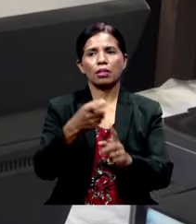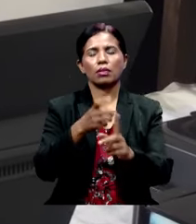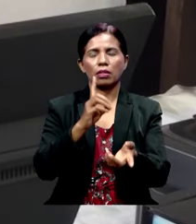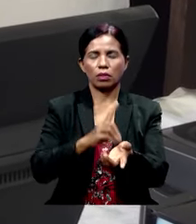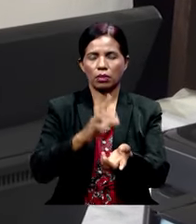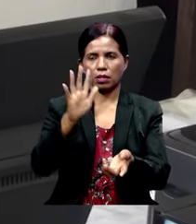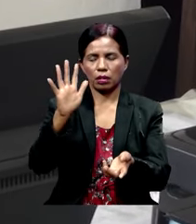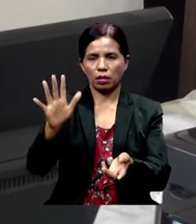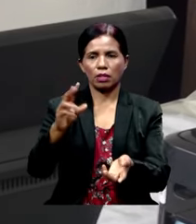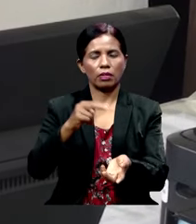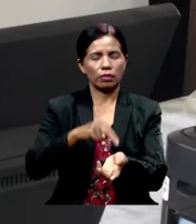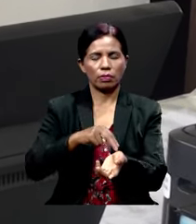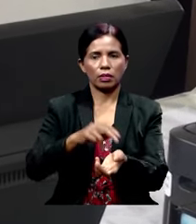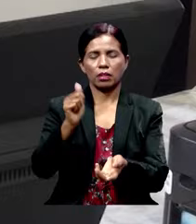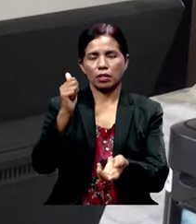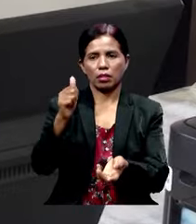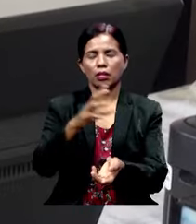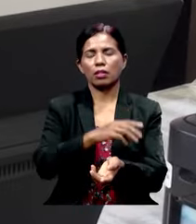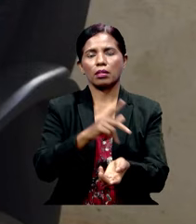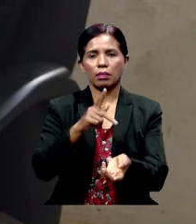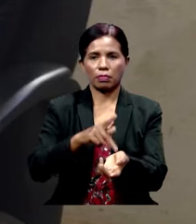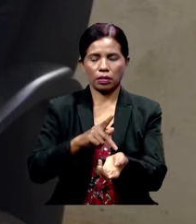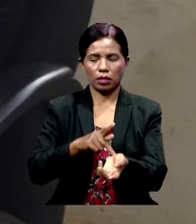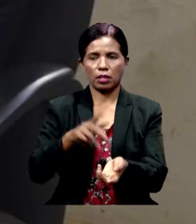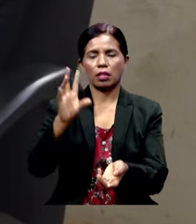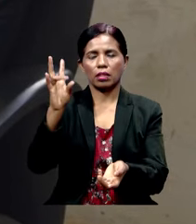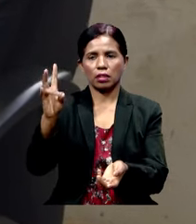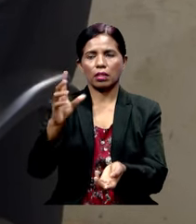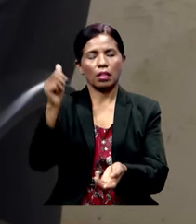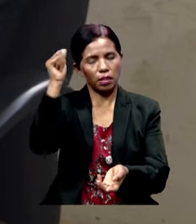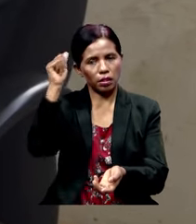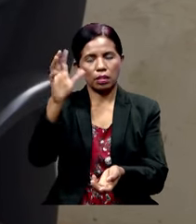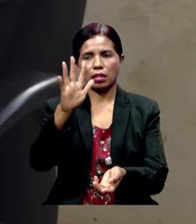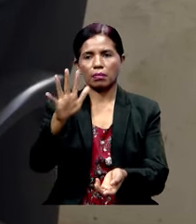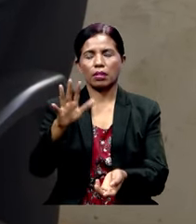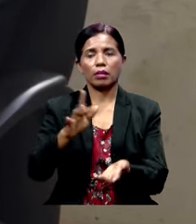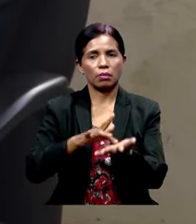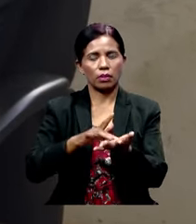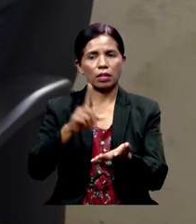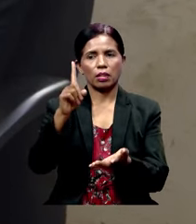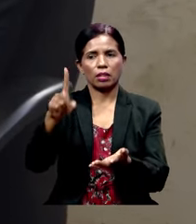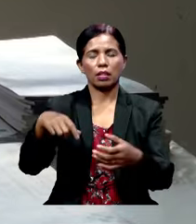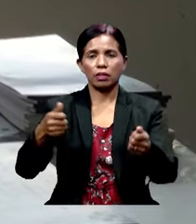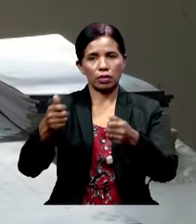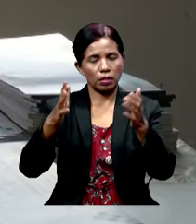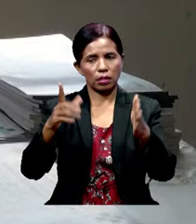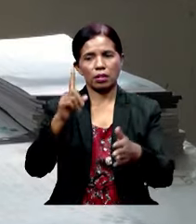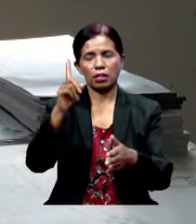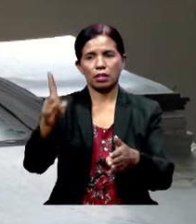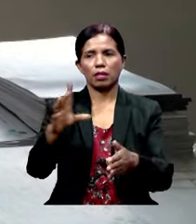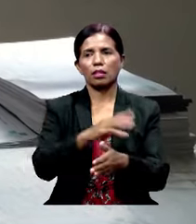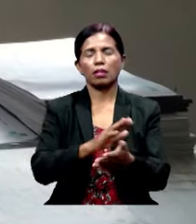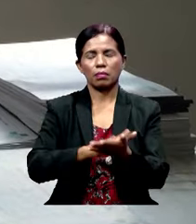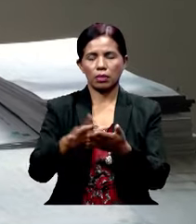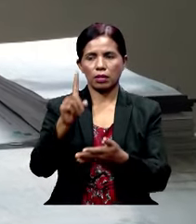nain lima enfermeru nain sanulu partera nain hitu analista nain ida farmasista nang ida, motorista nang ida, pessoal limpeza nang